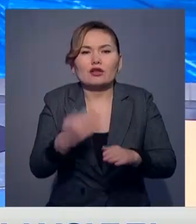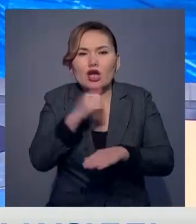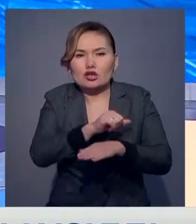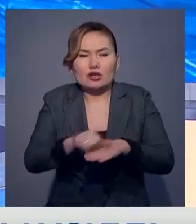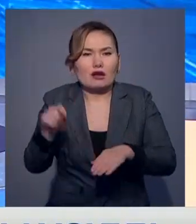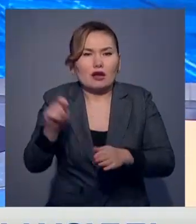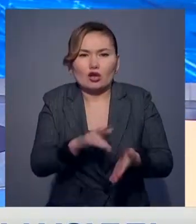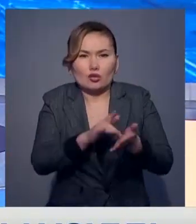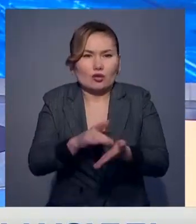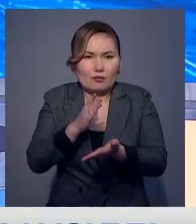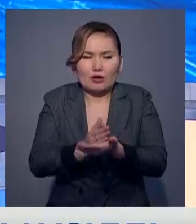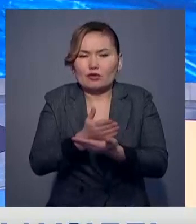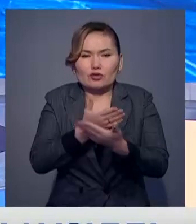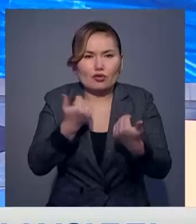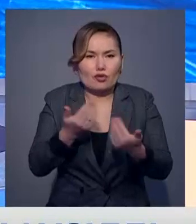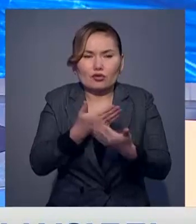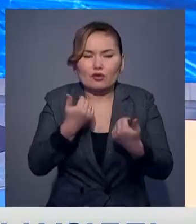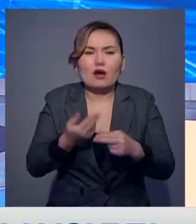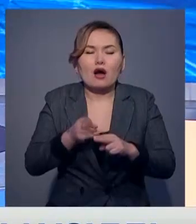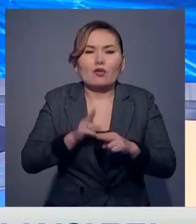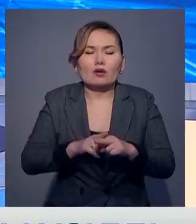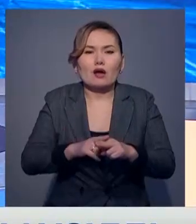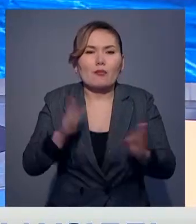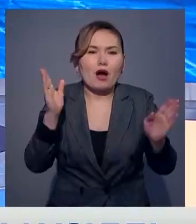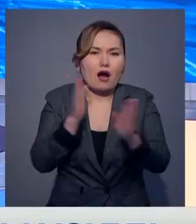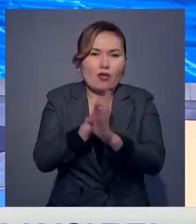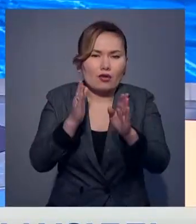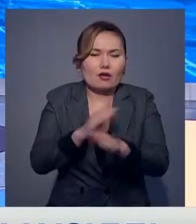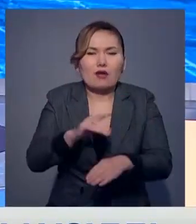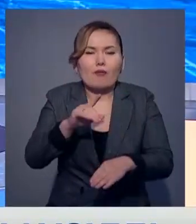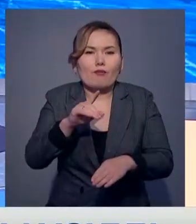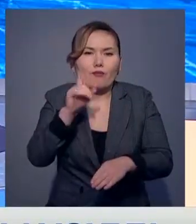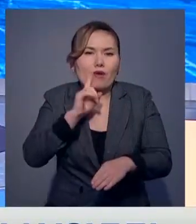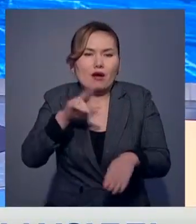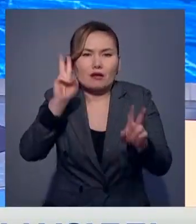таңда шетел азаматтар бойынша мәліметтер жоқ. Енді ауа райы белгісіз,